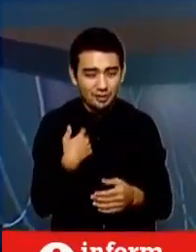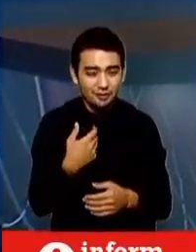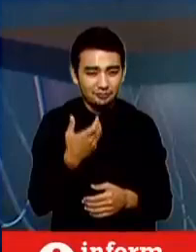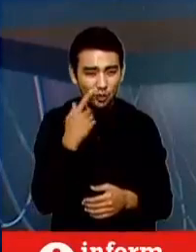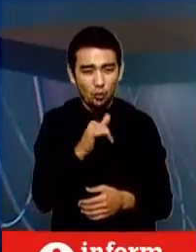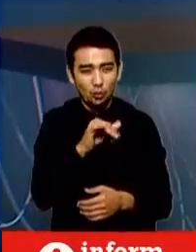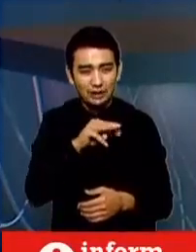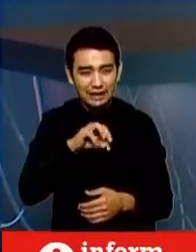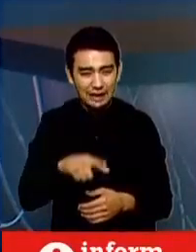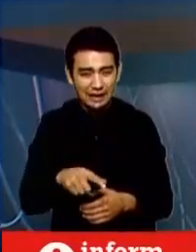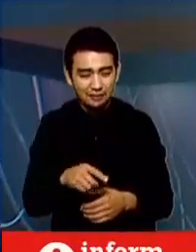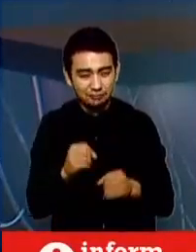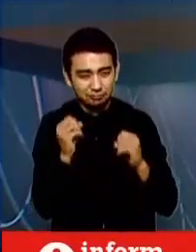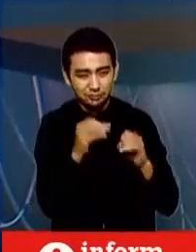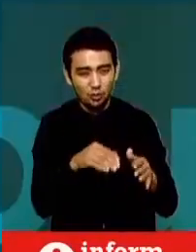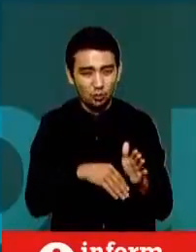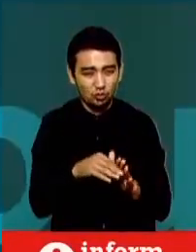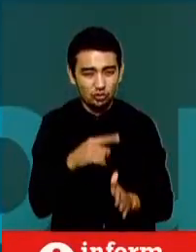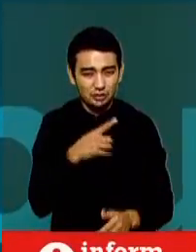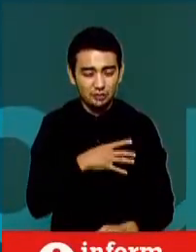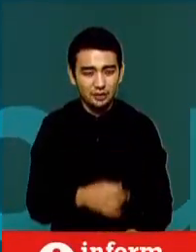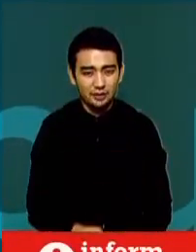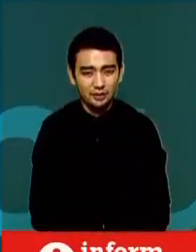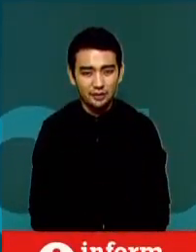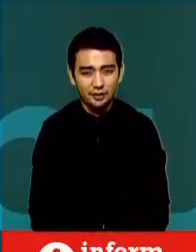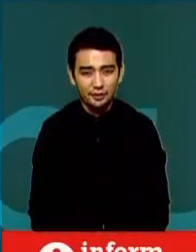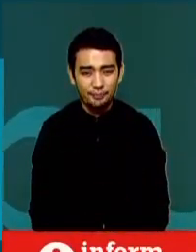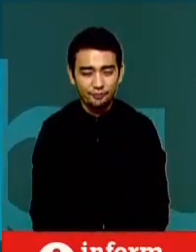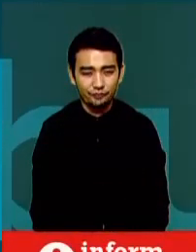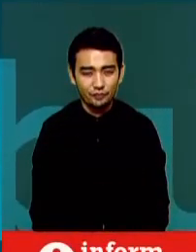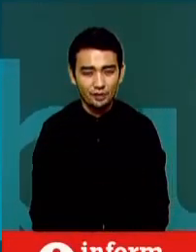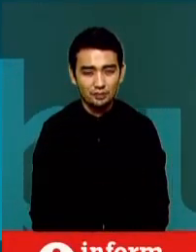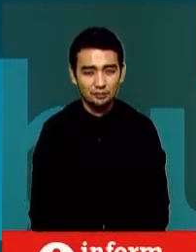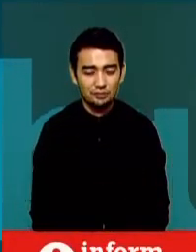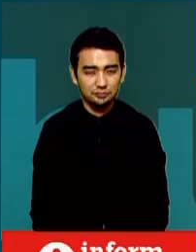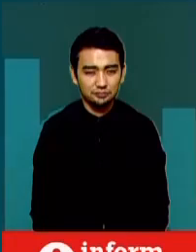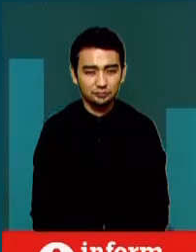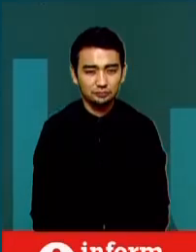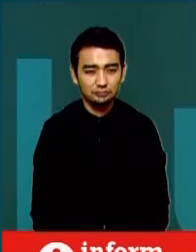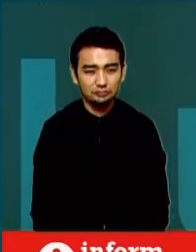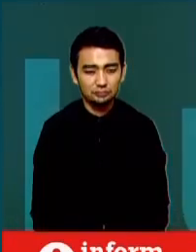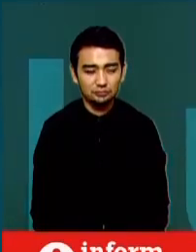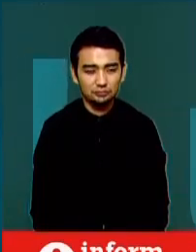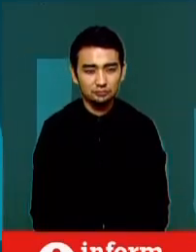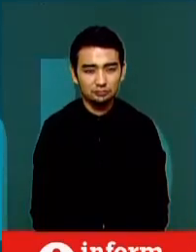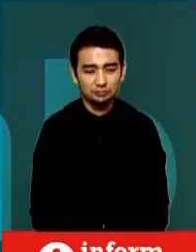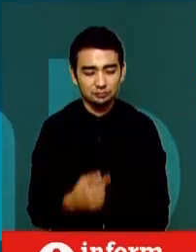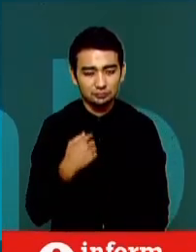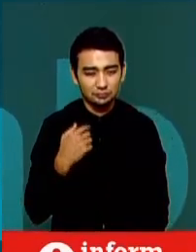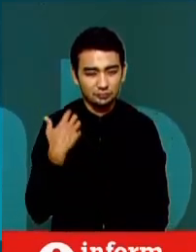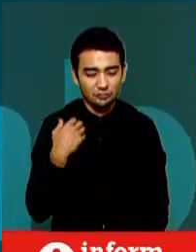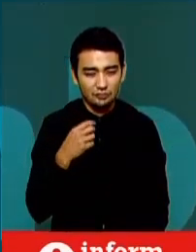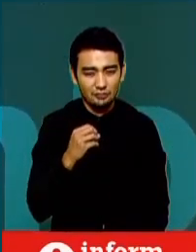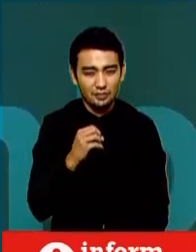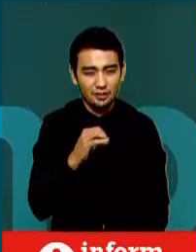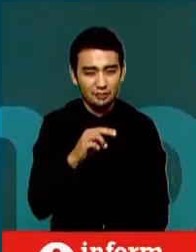утилге жіберген жөн деп шағымданды. Начальник ЛПС Успенского лесничества Буденков Евгений Николаевич.